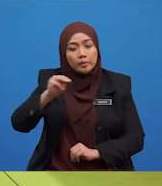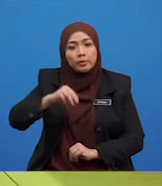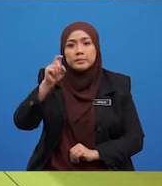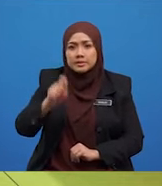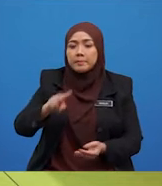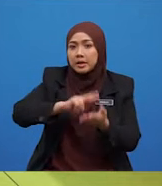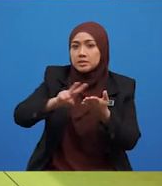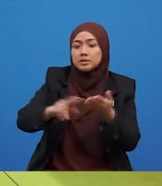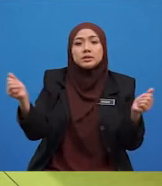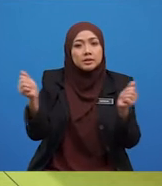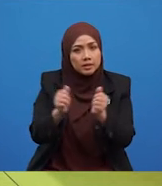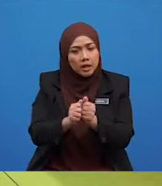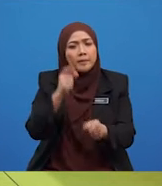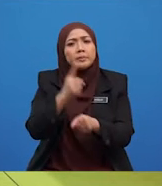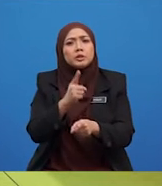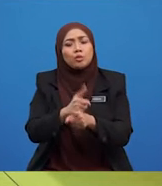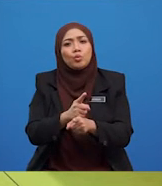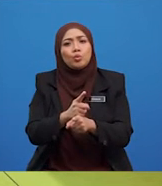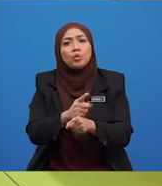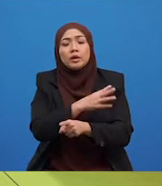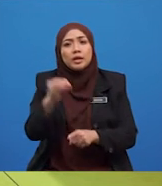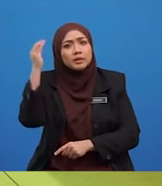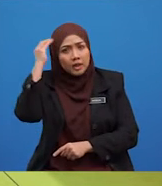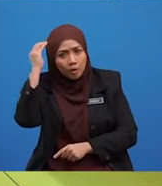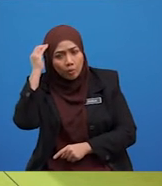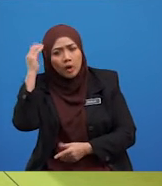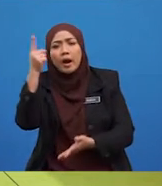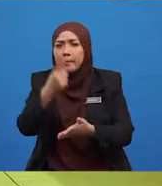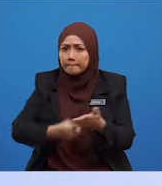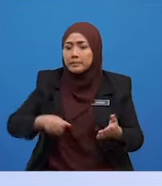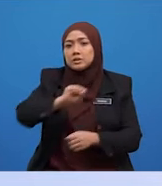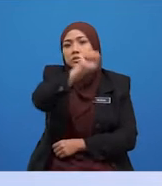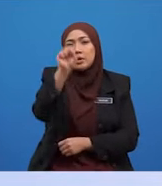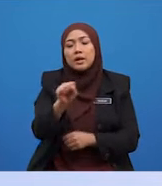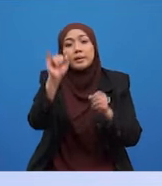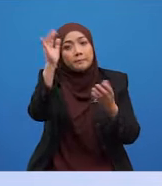dengan teliti dan tahu dengan betul kehendak soalan.